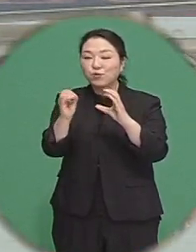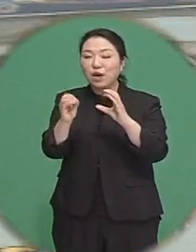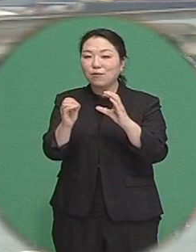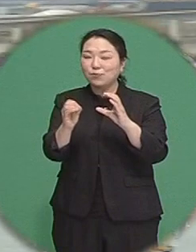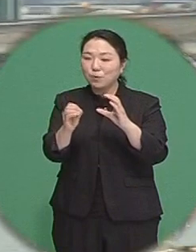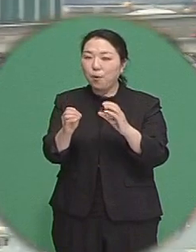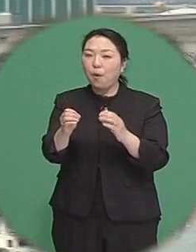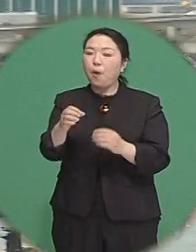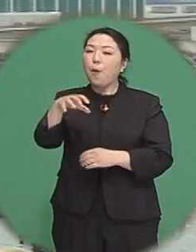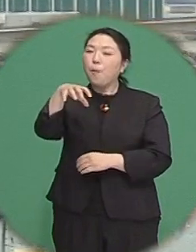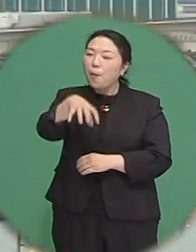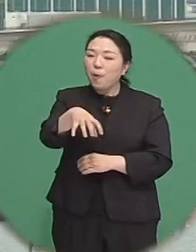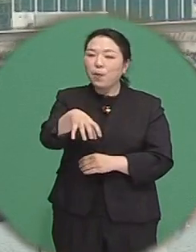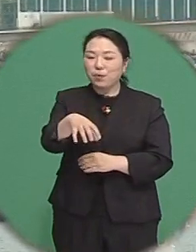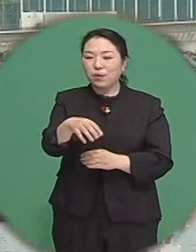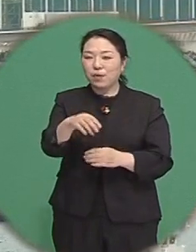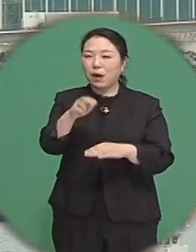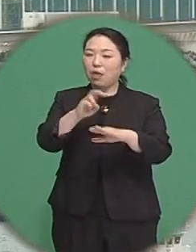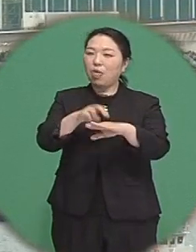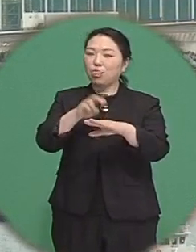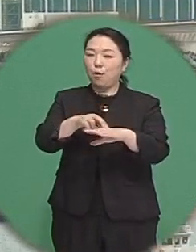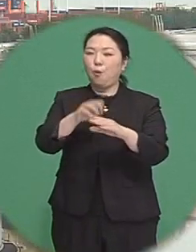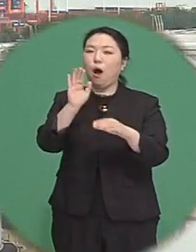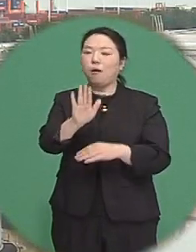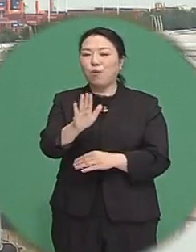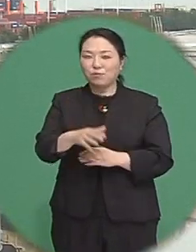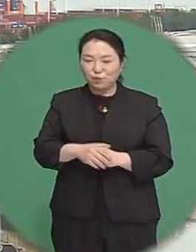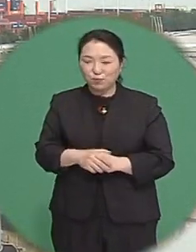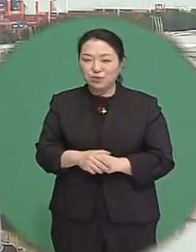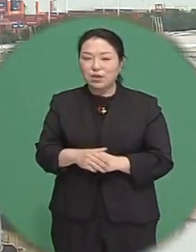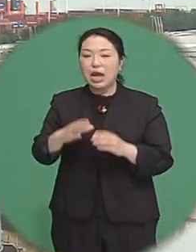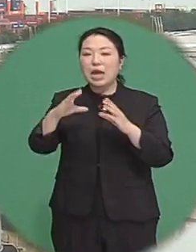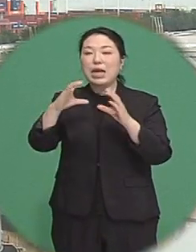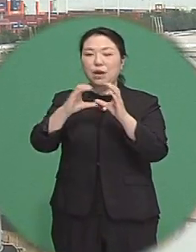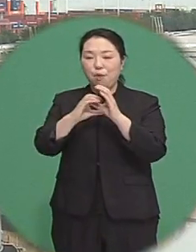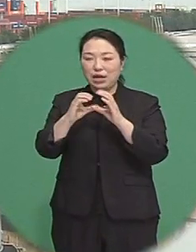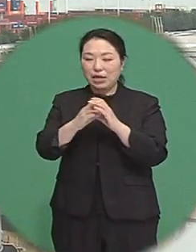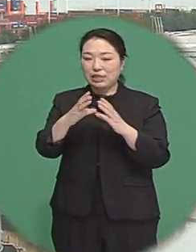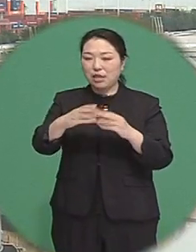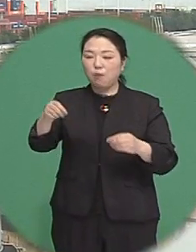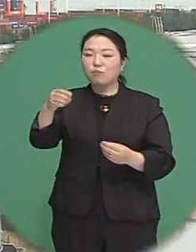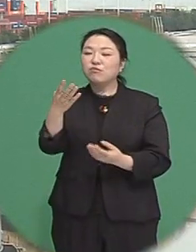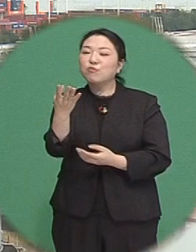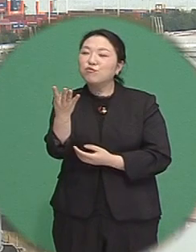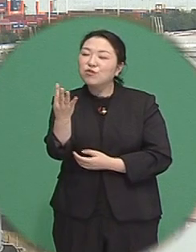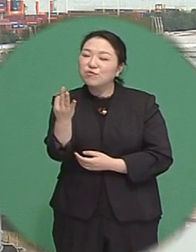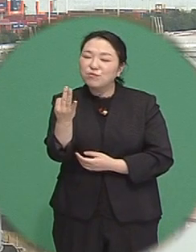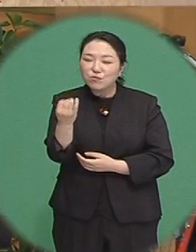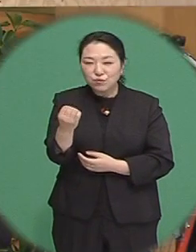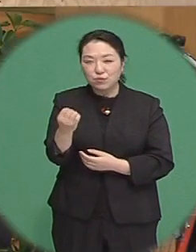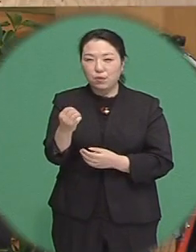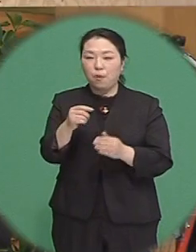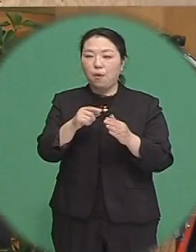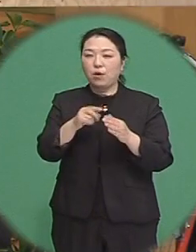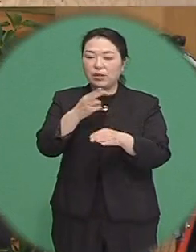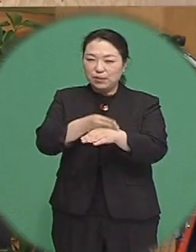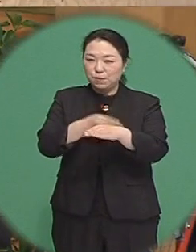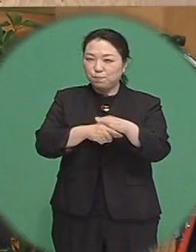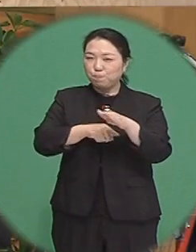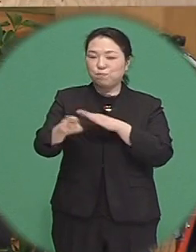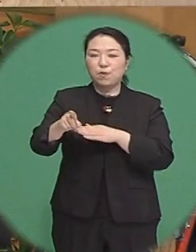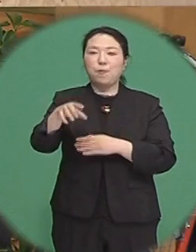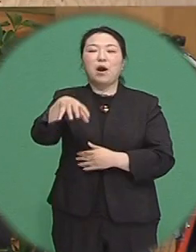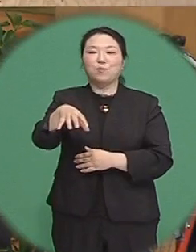本州は国内でも有数の先行地域でありこれらの取り組みをさらに加速化していきます2点目は